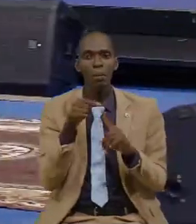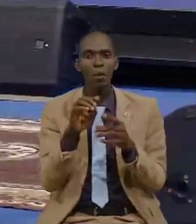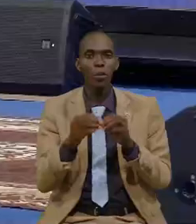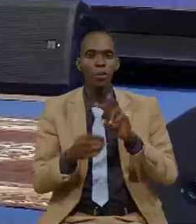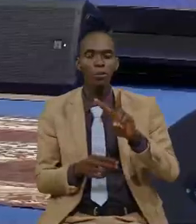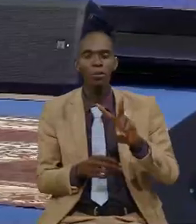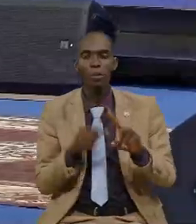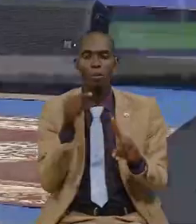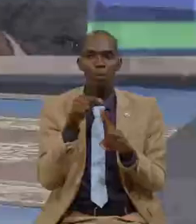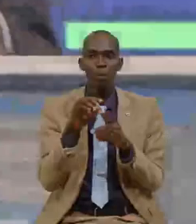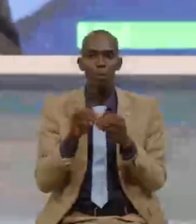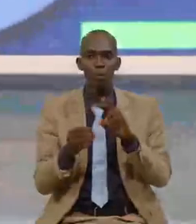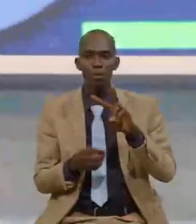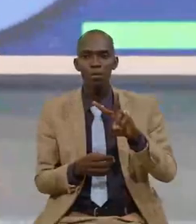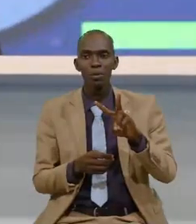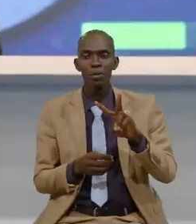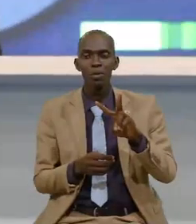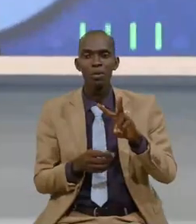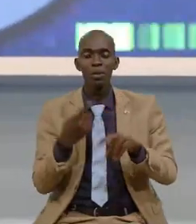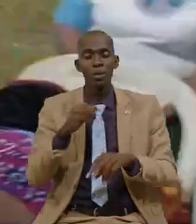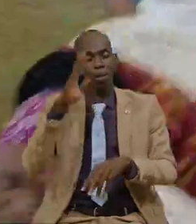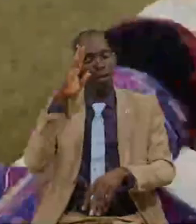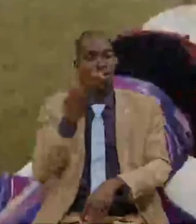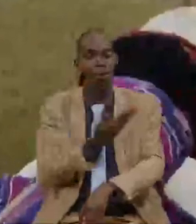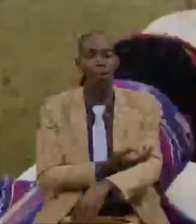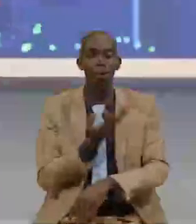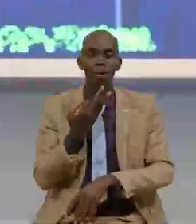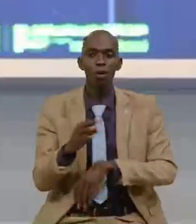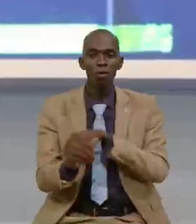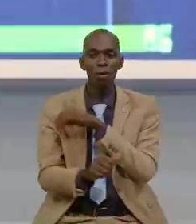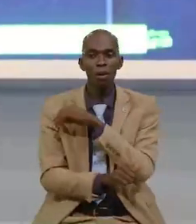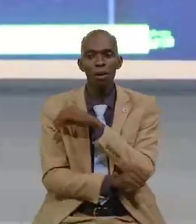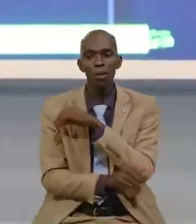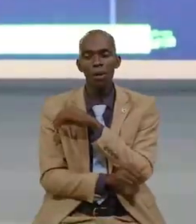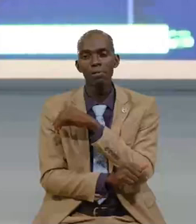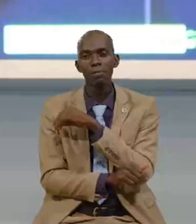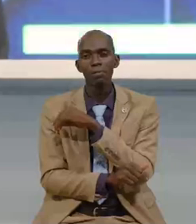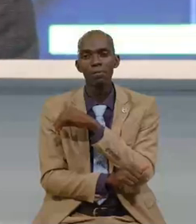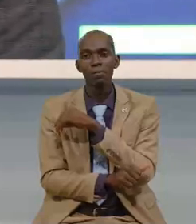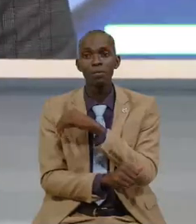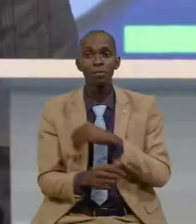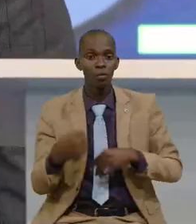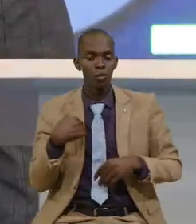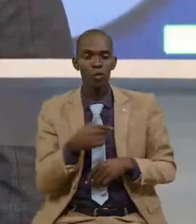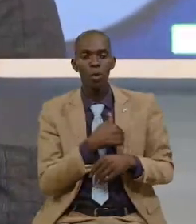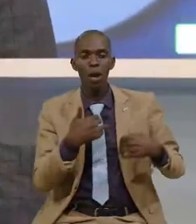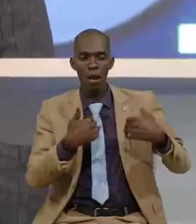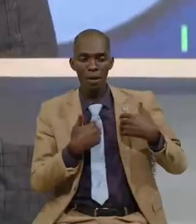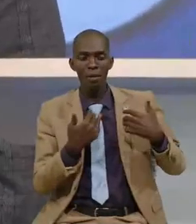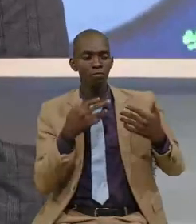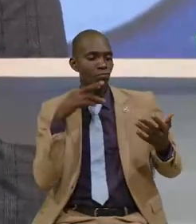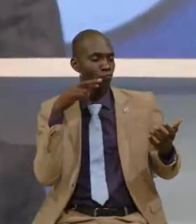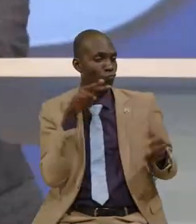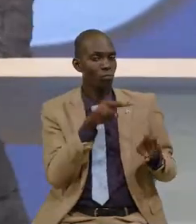au deuxième point. Nous allons voir le fils d'Abraham. Nous avons